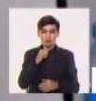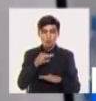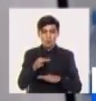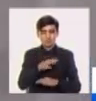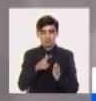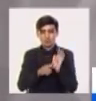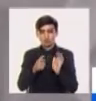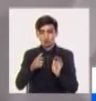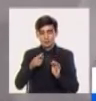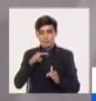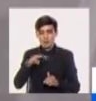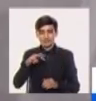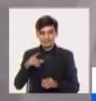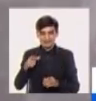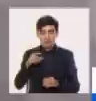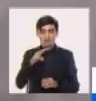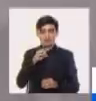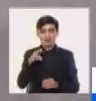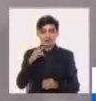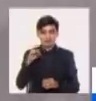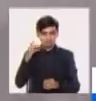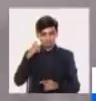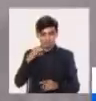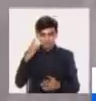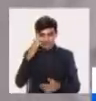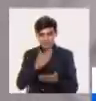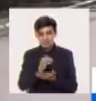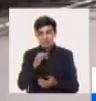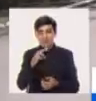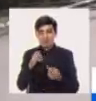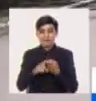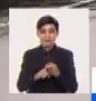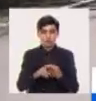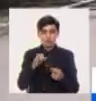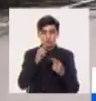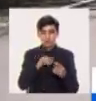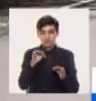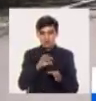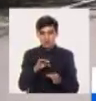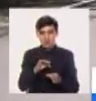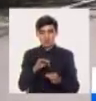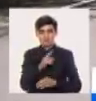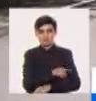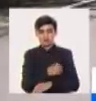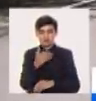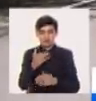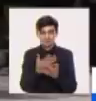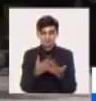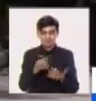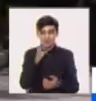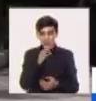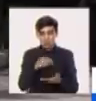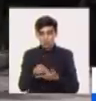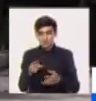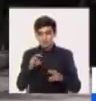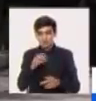700 миллион теңгеге тендер ойнатпақша. Ал Ақтөбе облысының өзінде коронавирус пен пневмонияға қарсы медициналық жабдықтар мен дәрі-дәрмек алу